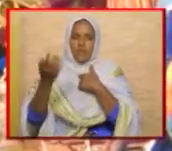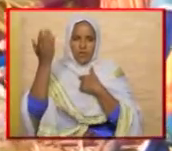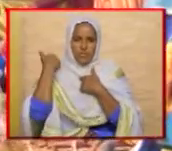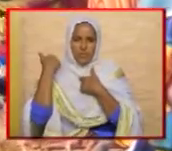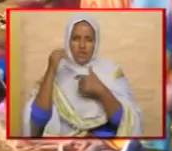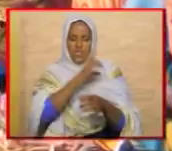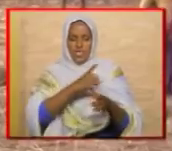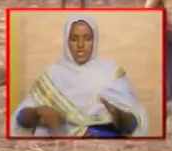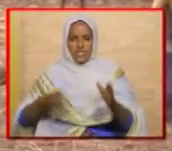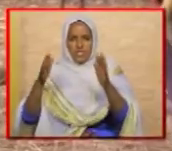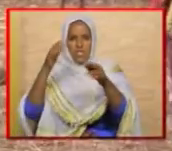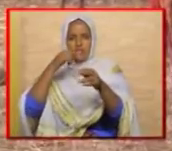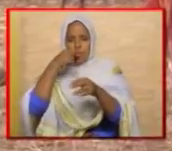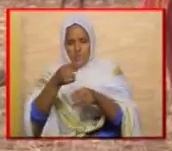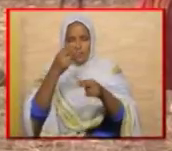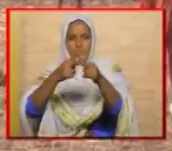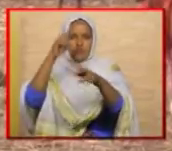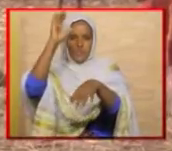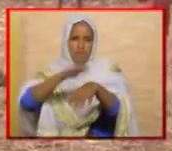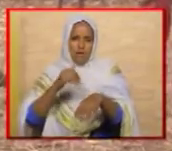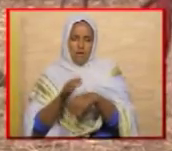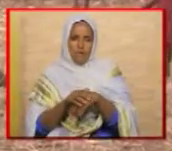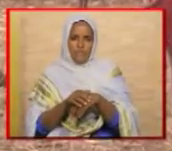እመኝ ነበረ ክርስቲያን ተብዬ በስም እንድጠራ